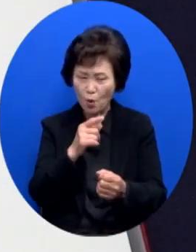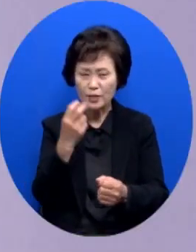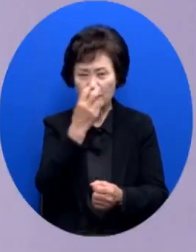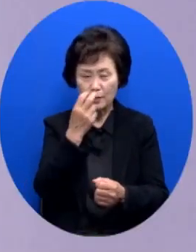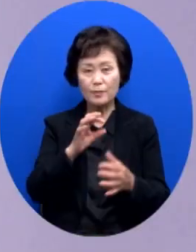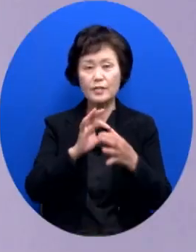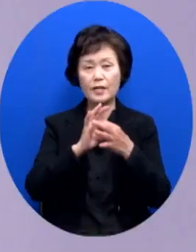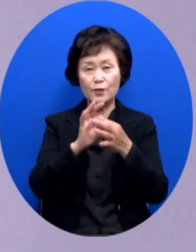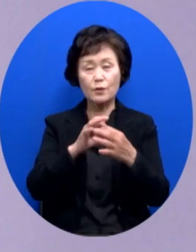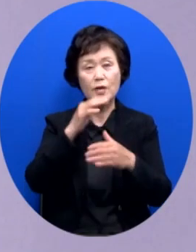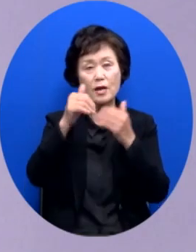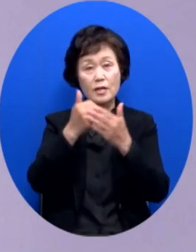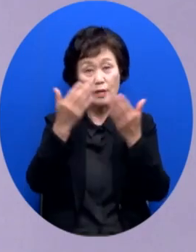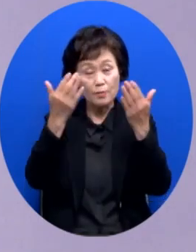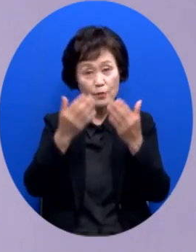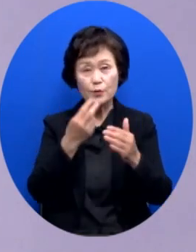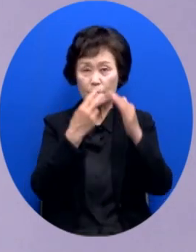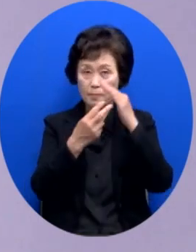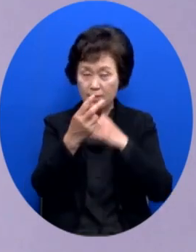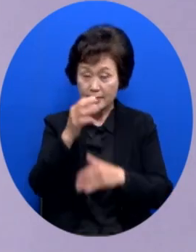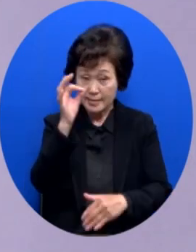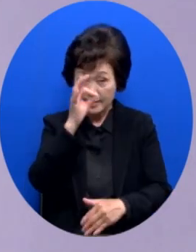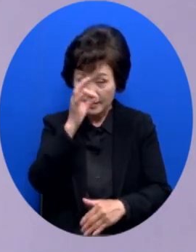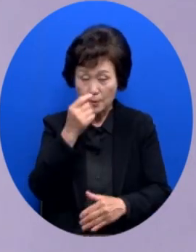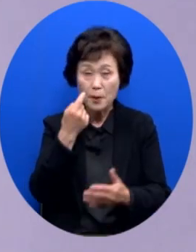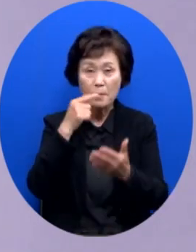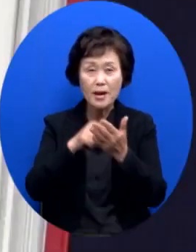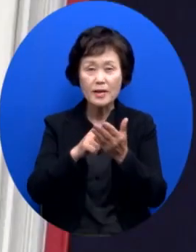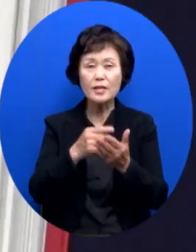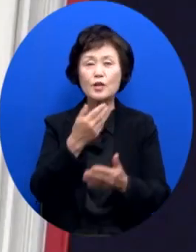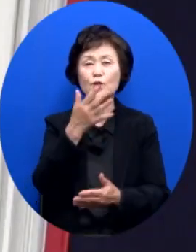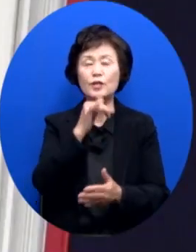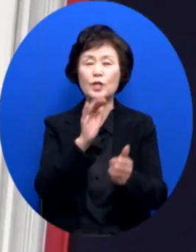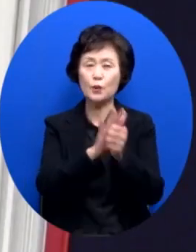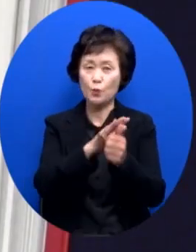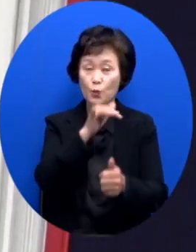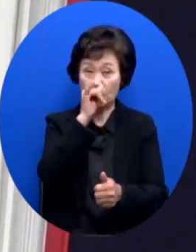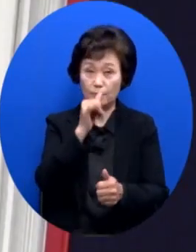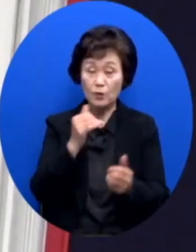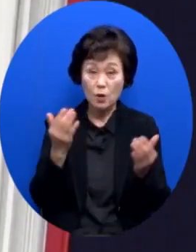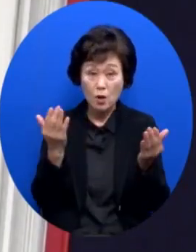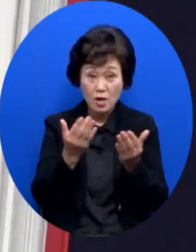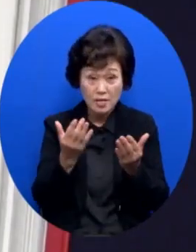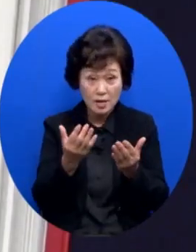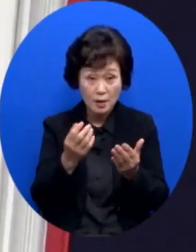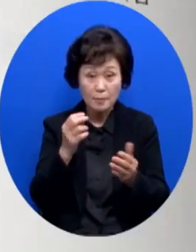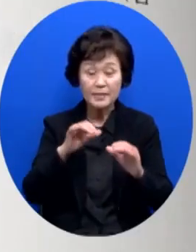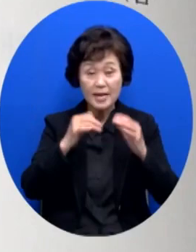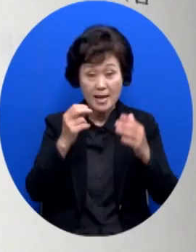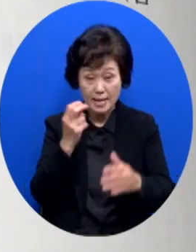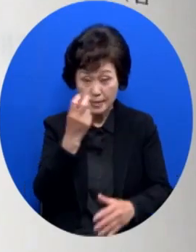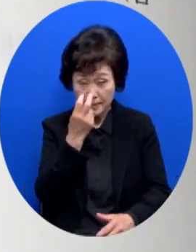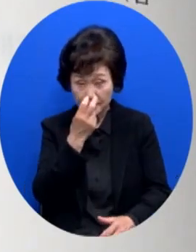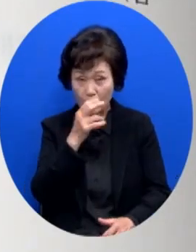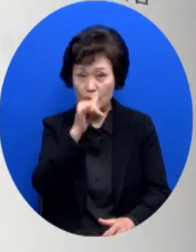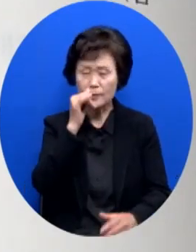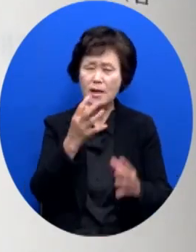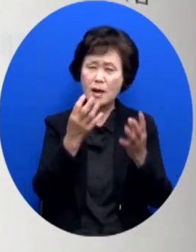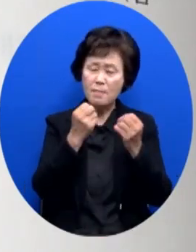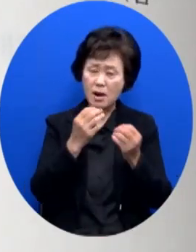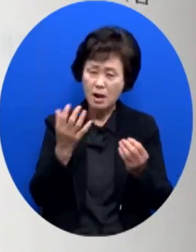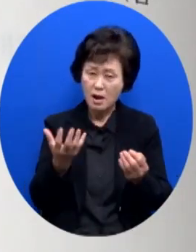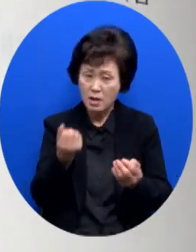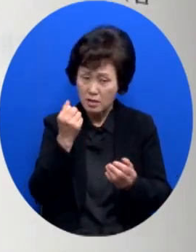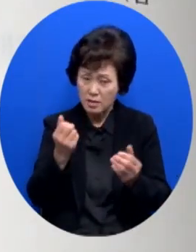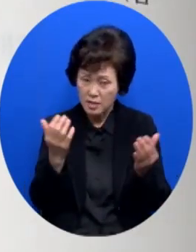통해 하나님이 주신 비전을 찾도록 돕습니다. 또한 직업세계를 탐색합니다. 수많은 직업을